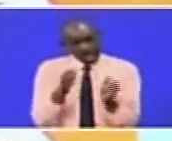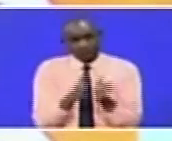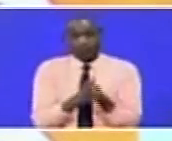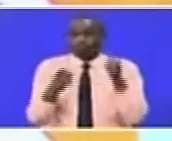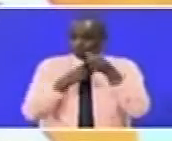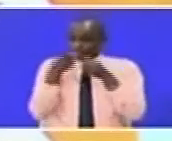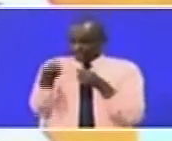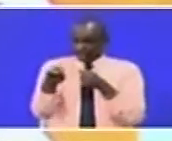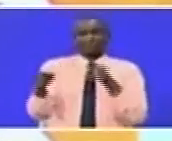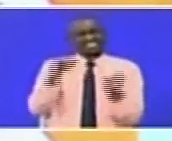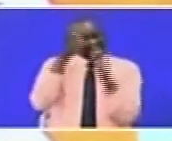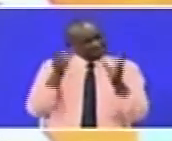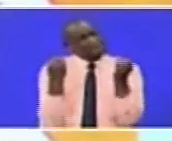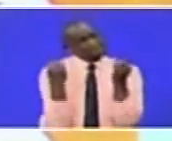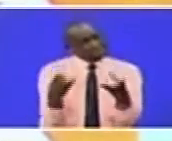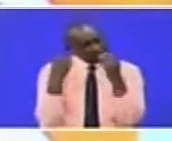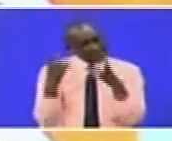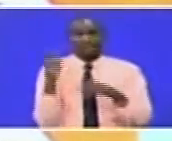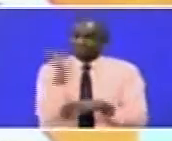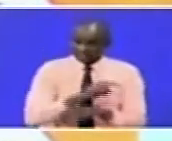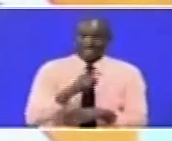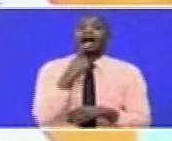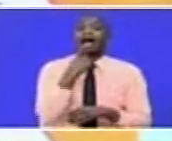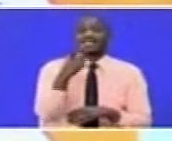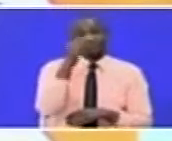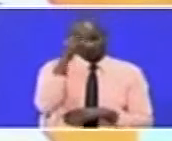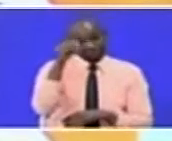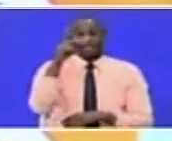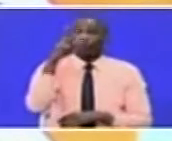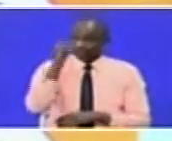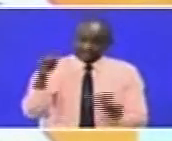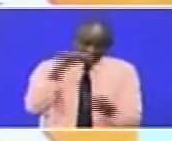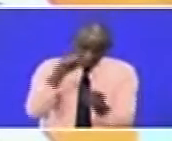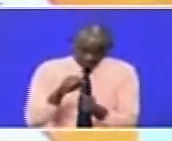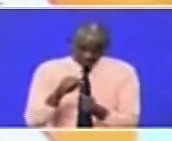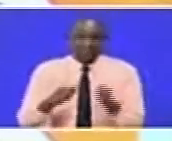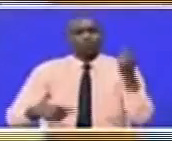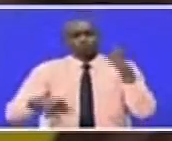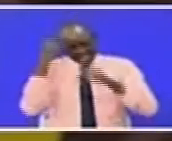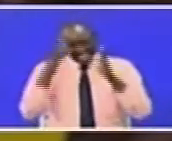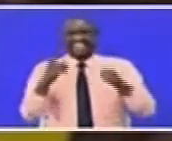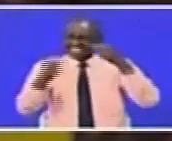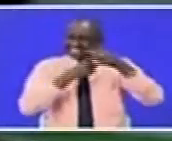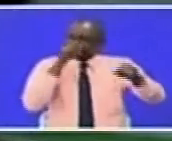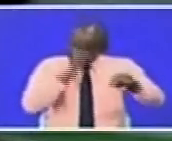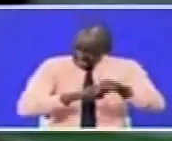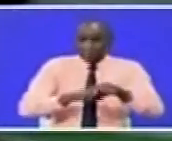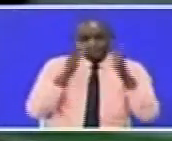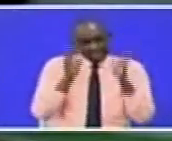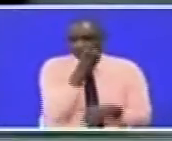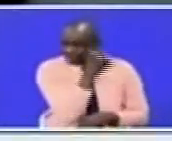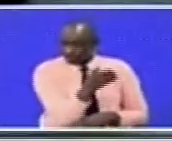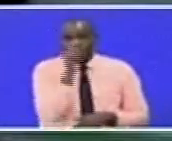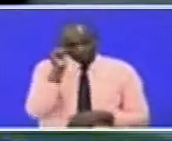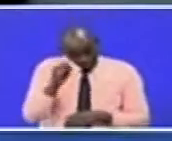Juni, huku madereva wakitarajiwa kukamilisha kilomita 150 za mbio hizo. Mshindi mara sita wa mbio hizo Carl Tundo anatarajiwa